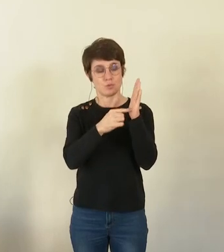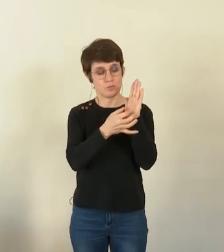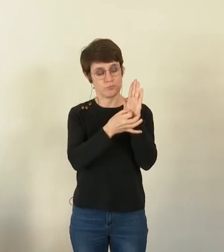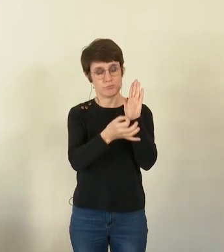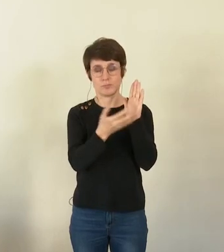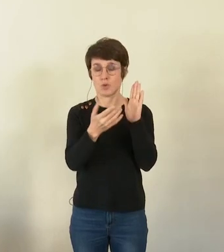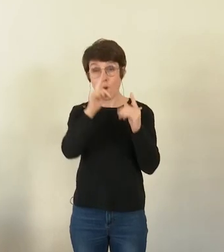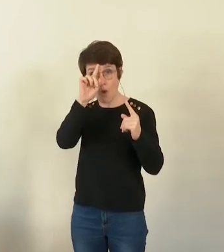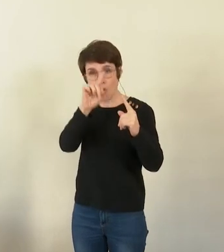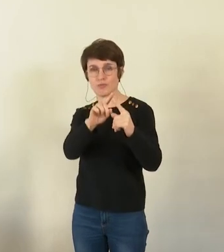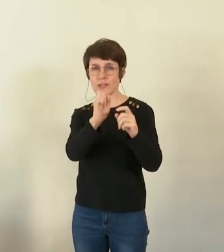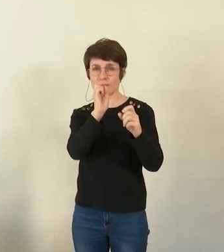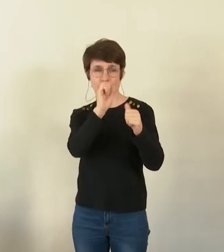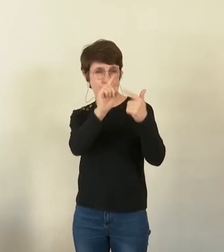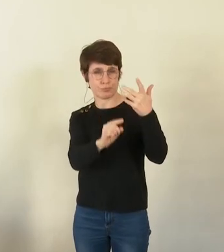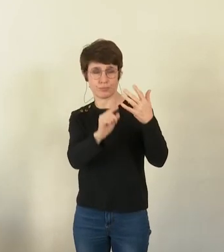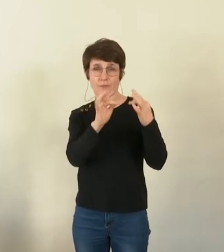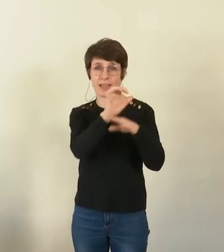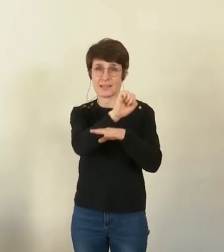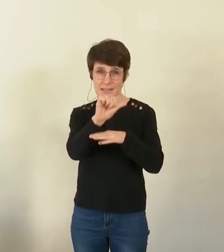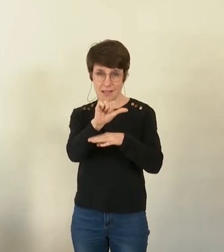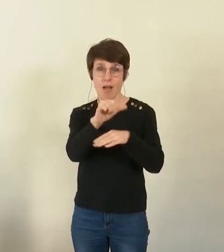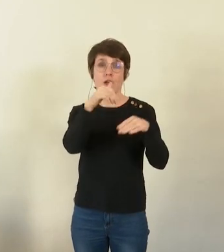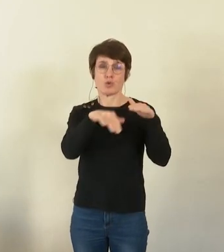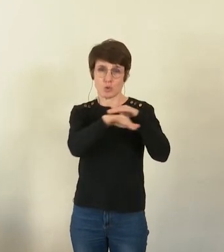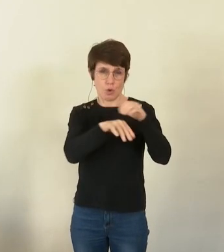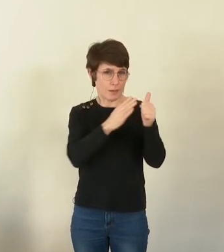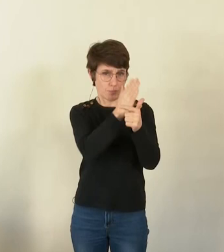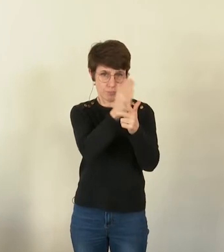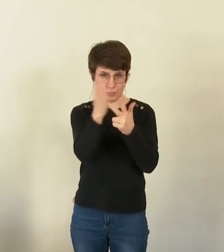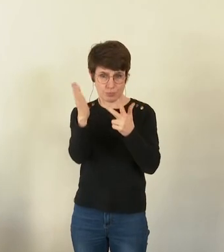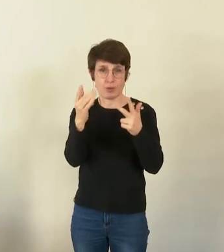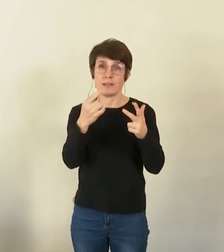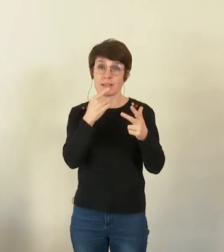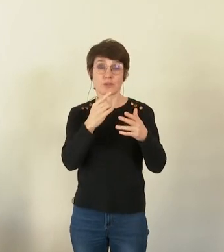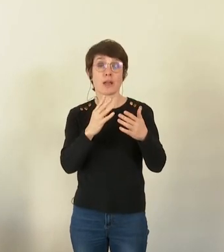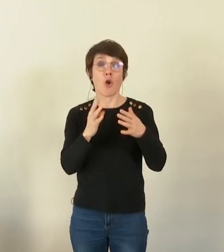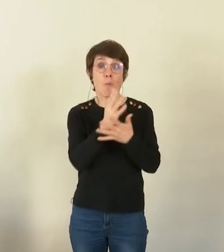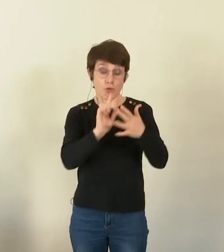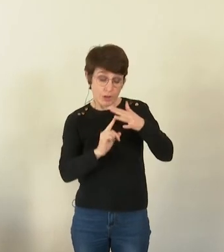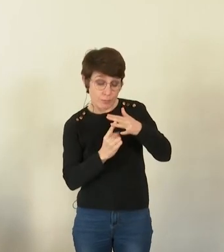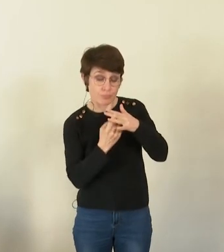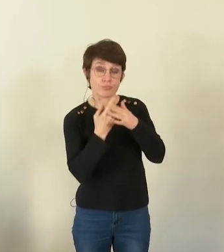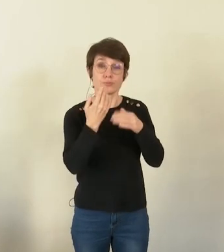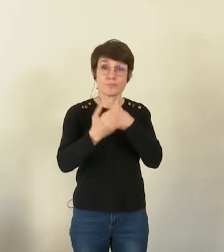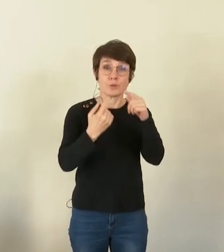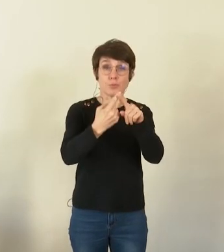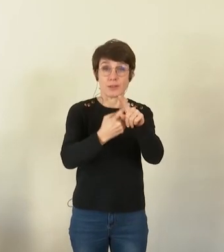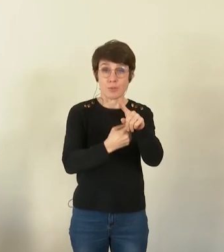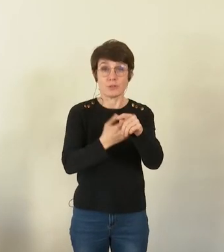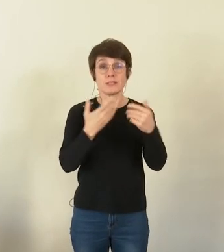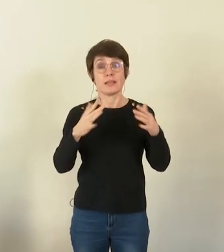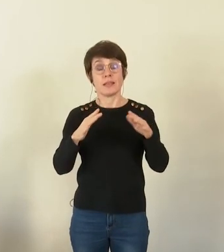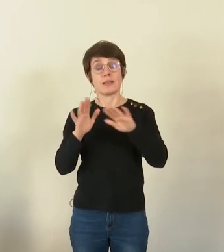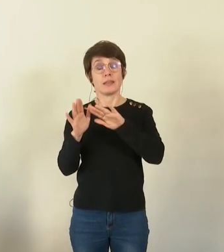enjeux de la SA les trois piliers sur lesquels elle repose l'émergence progressive du projet et décrit de façon très large mais pour la première